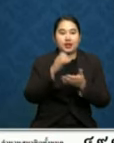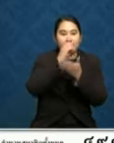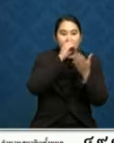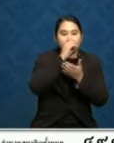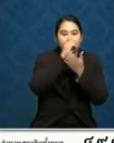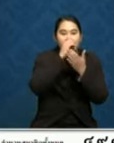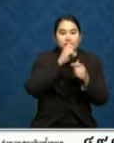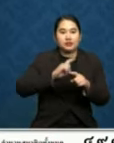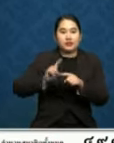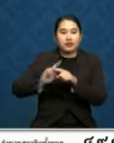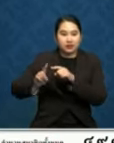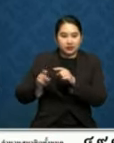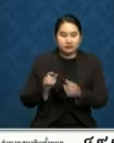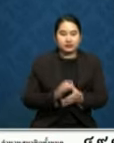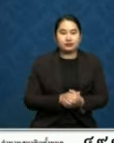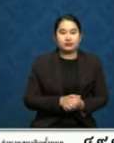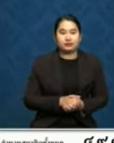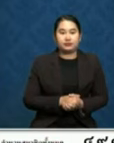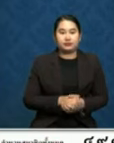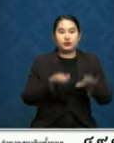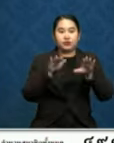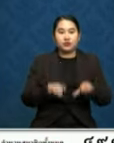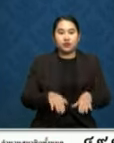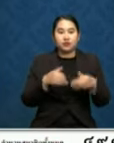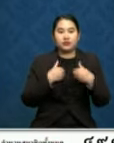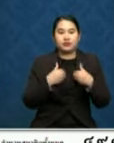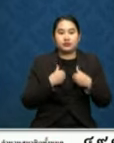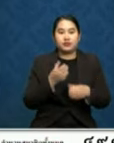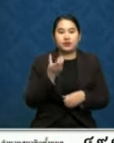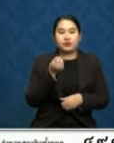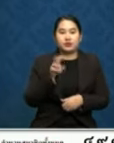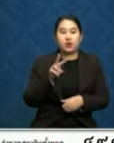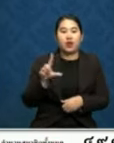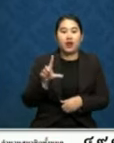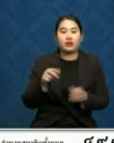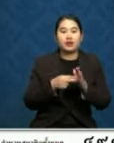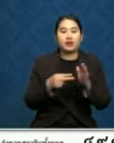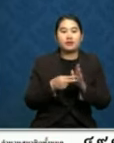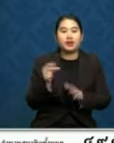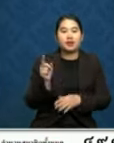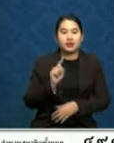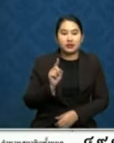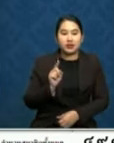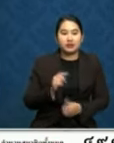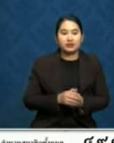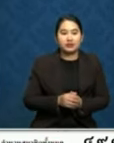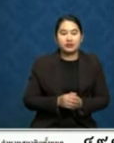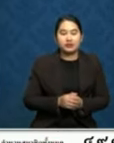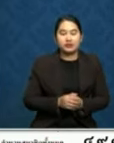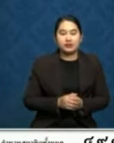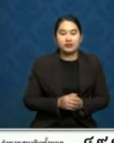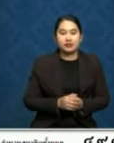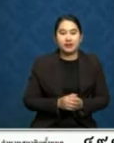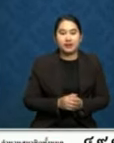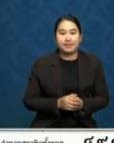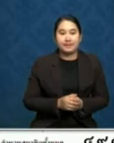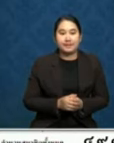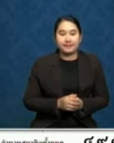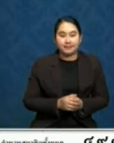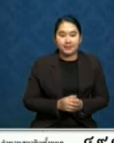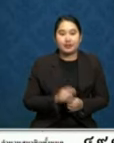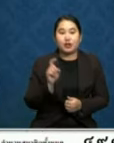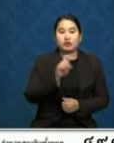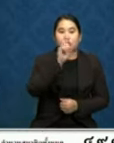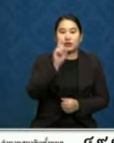การแสวงหาข้อเท็จจริงนะครับลดลงไปมากกว่า12ล้านนะครับก็คือว่าในส่วนนี้เนี่ยนะครับมันก็ตั้ง